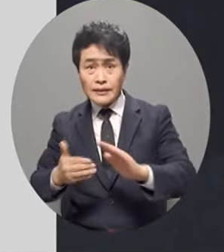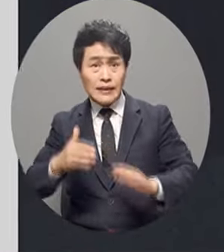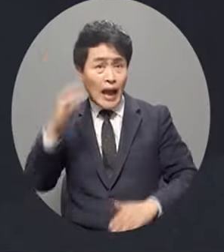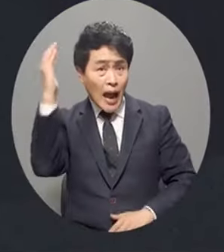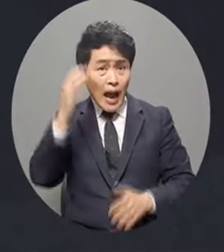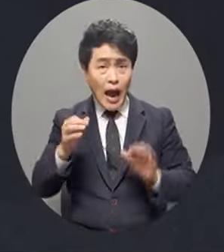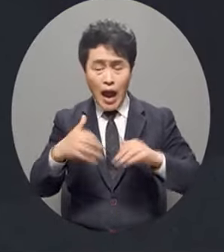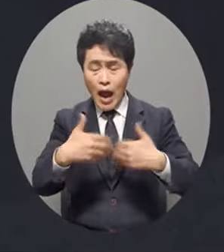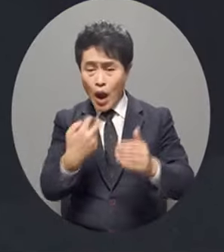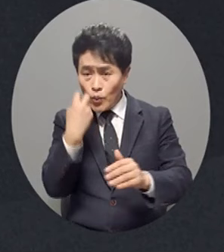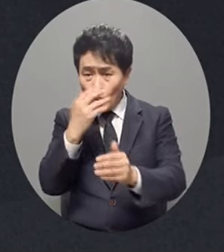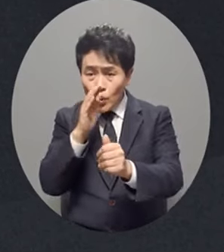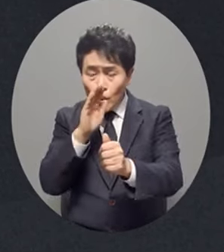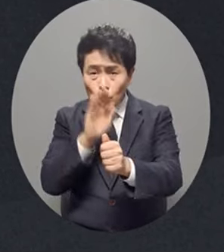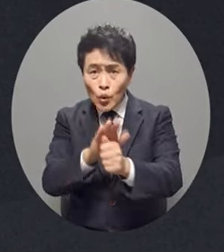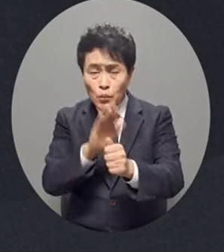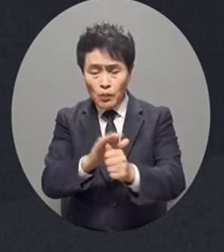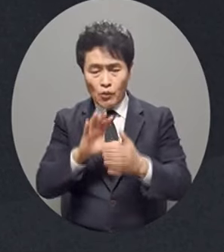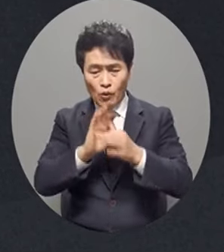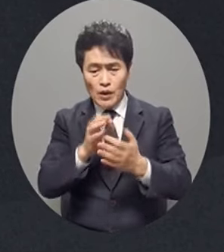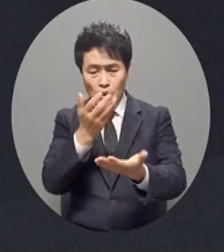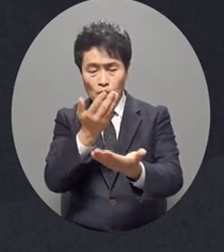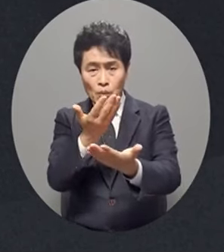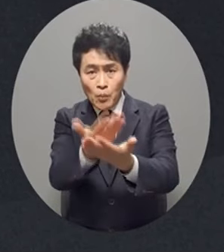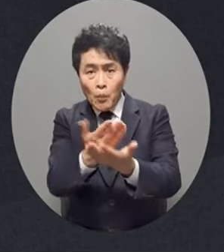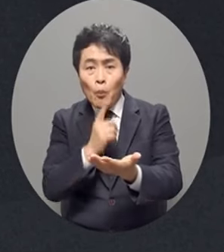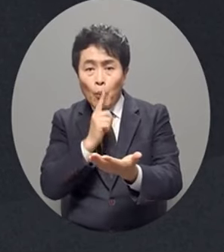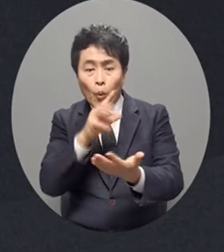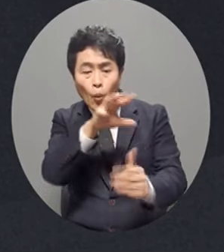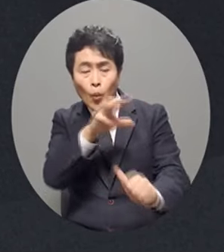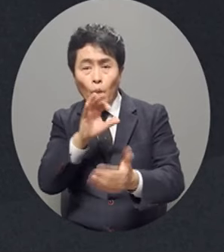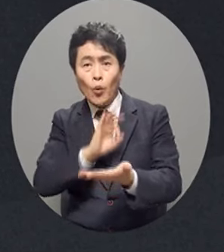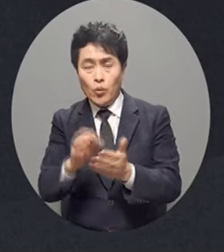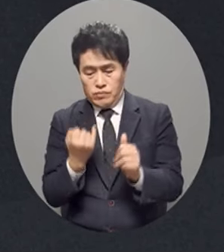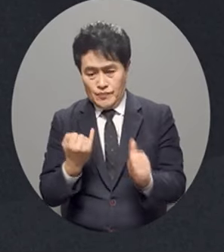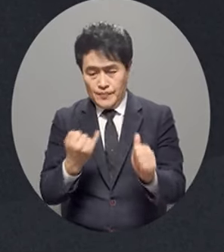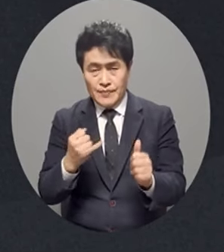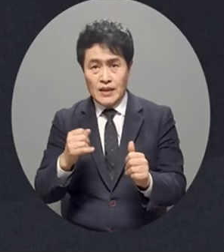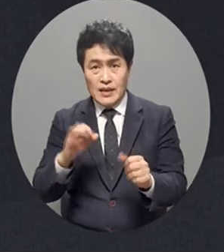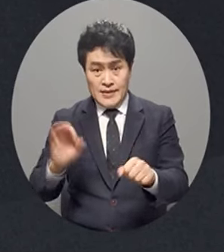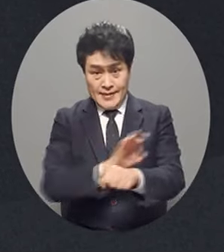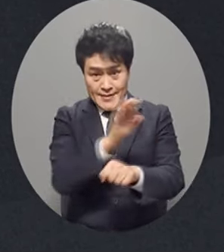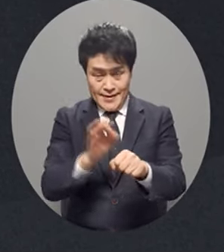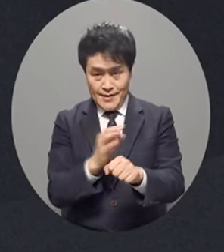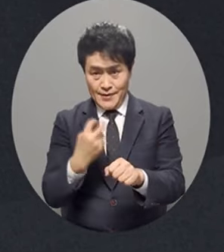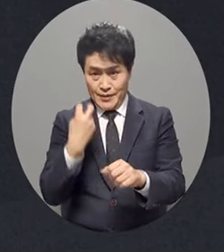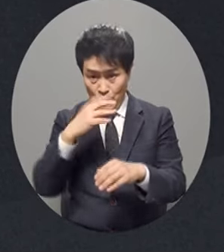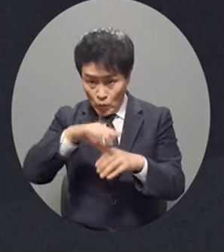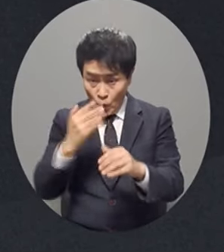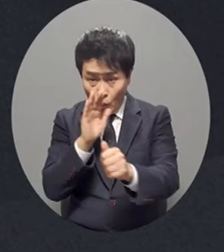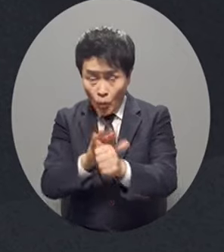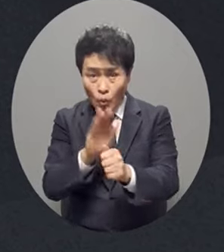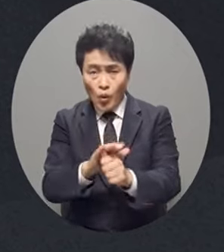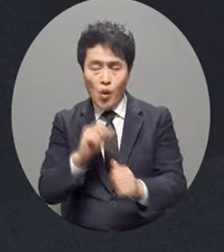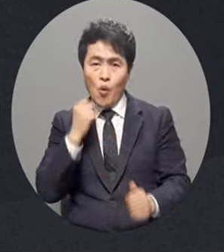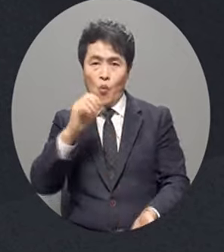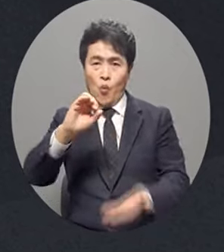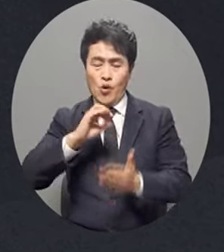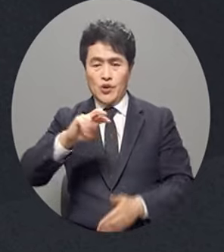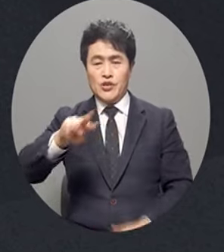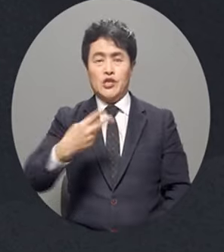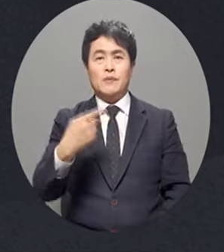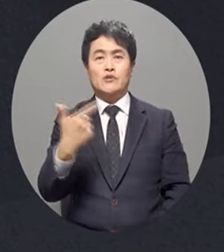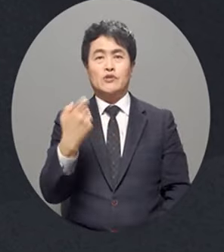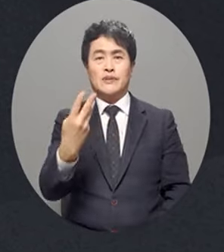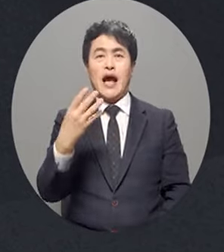한국은행의 돌봄비용 관련 보고서도 인용했습니다. 맞벌이 부부가 하루 10시간 도우미를 고용하면 월